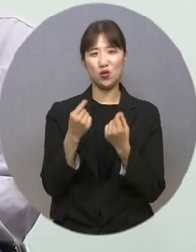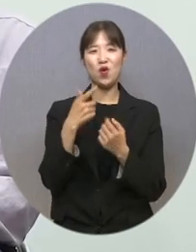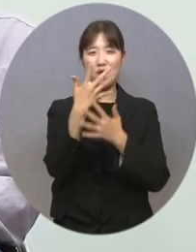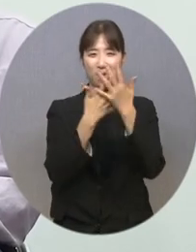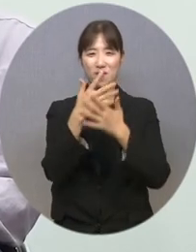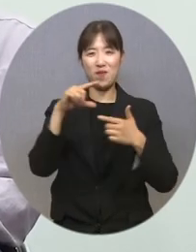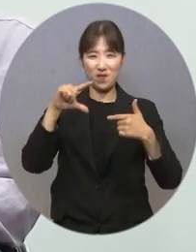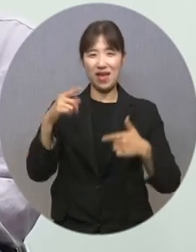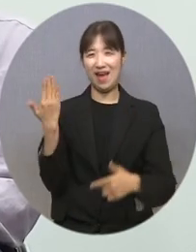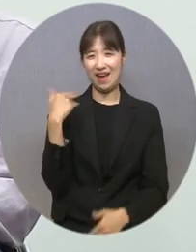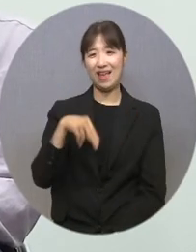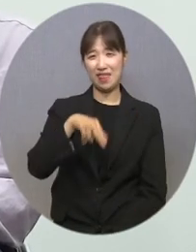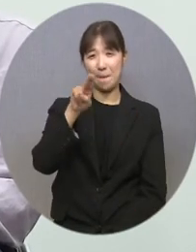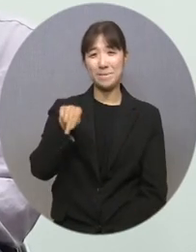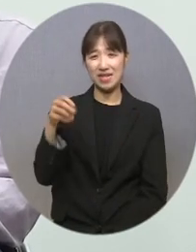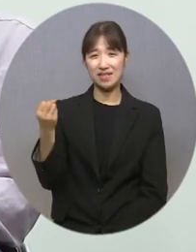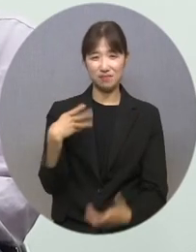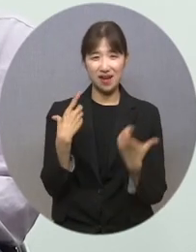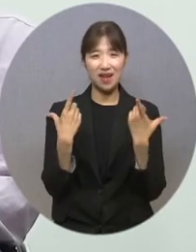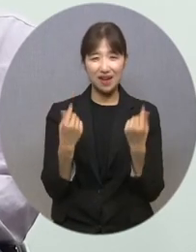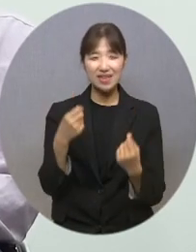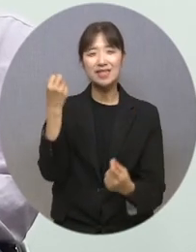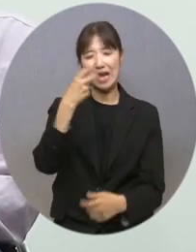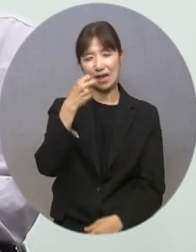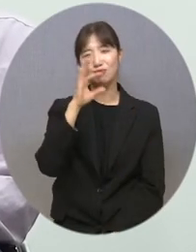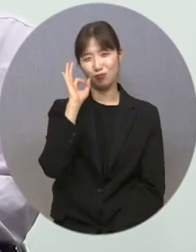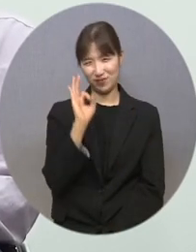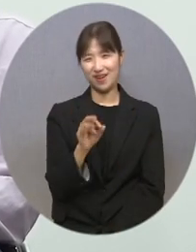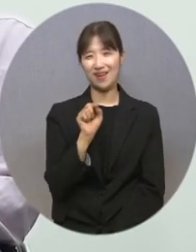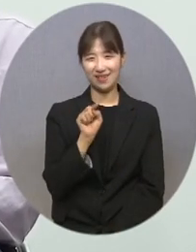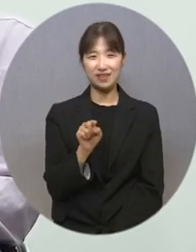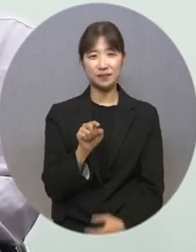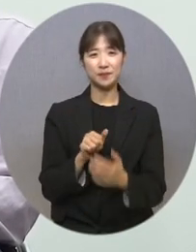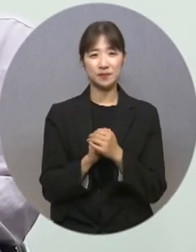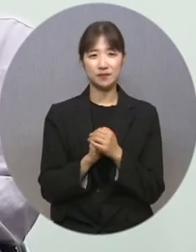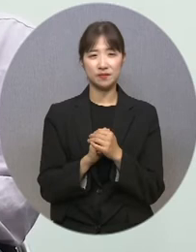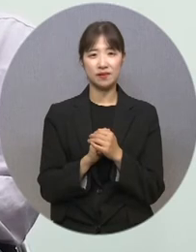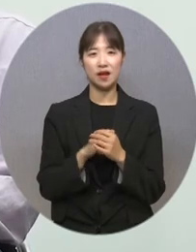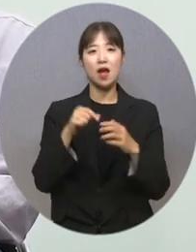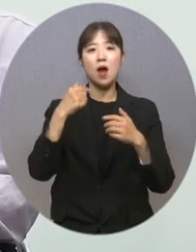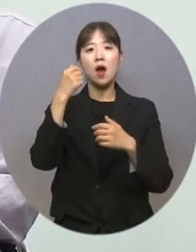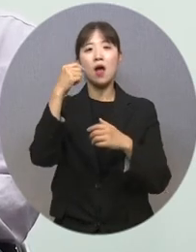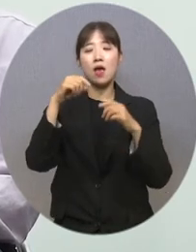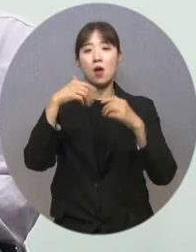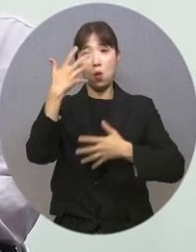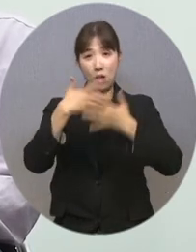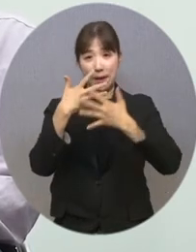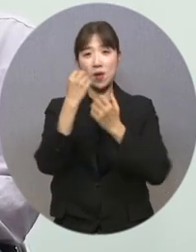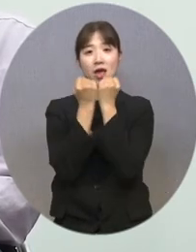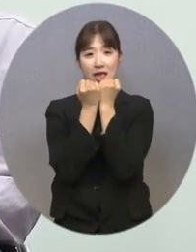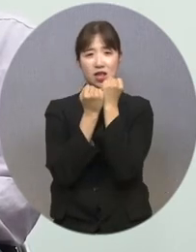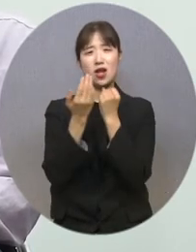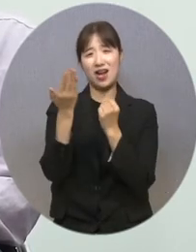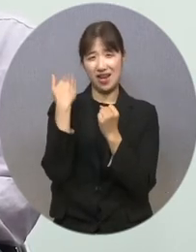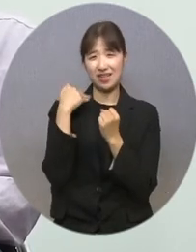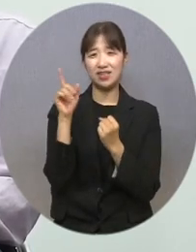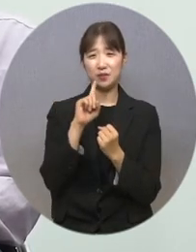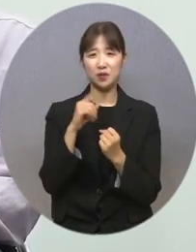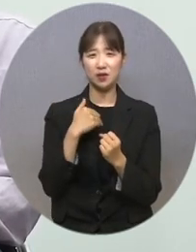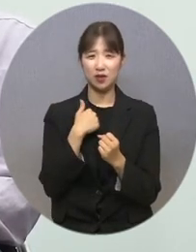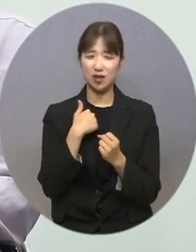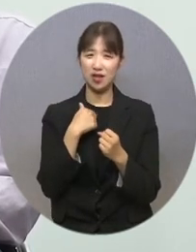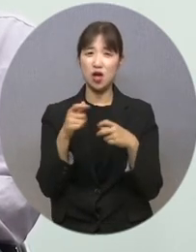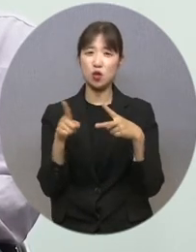앞에서의 말씀하셨듯이 되게 자주 보는 거죠 않았거든요 화면에서의 예전에 은어 저도